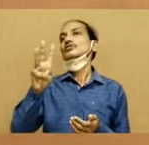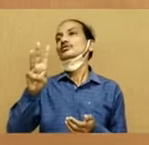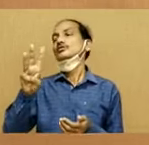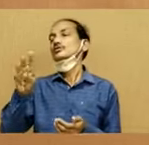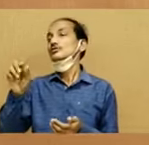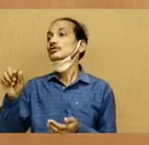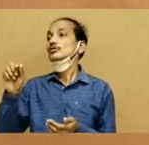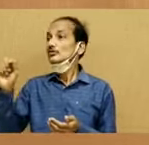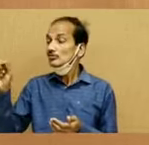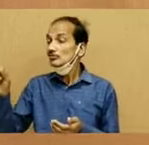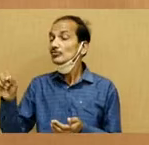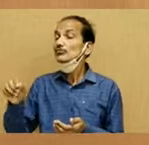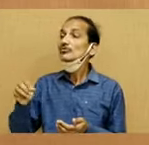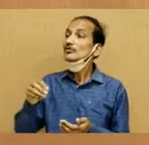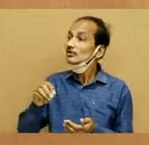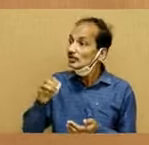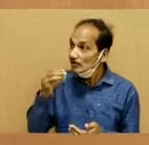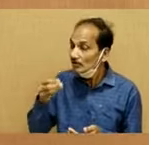ଆଜି ରାଜ୍ୟର